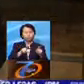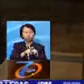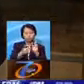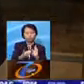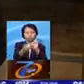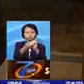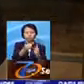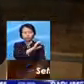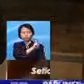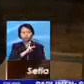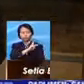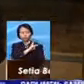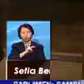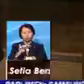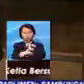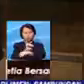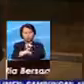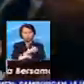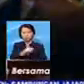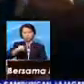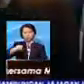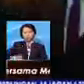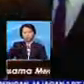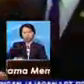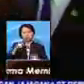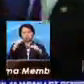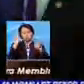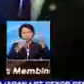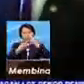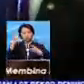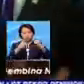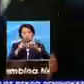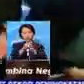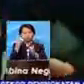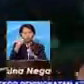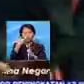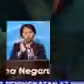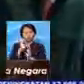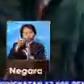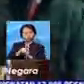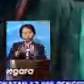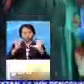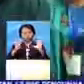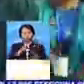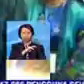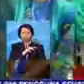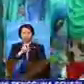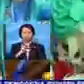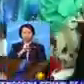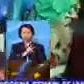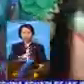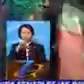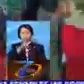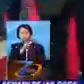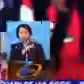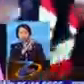bertemu dengan kapten-kapten industri di China dan rombongan lawatan rasmi kali ketiga ini turut disertai oleh 9 menteri kabinet, 2